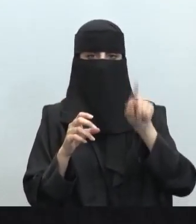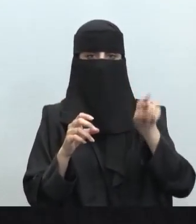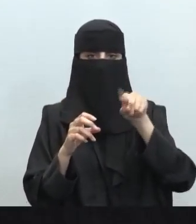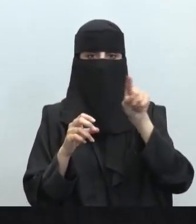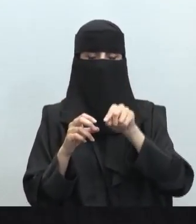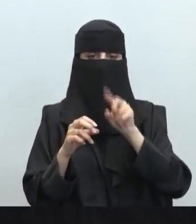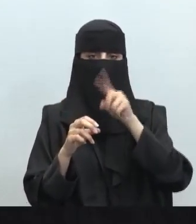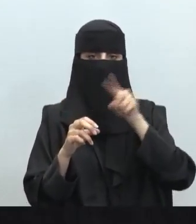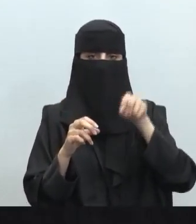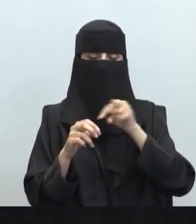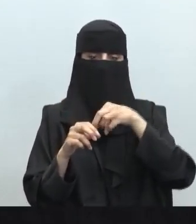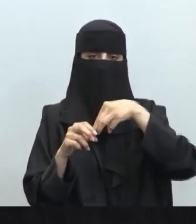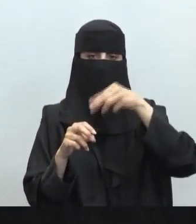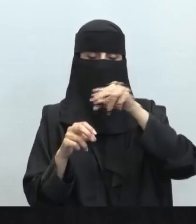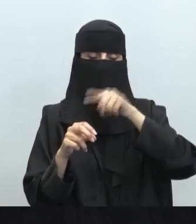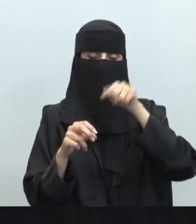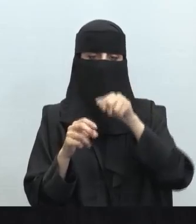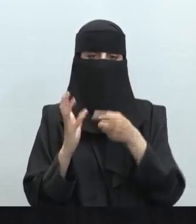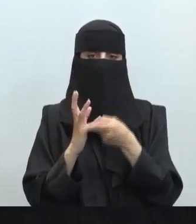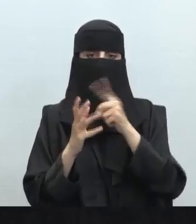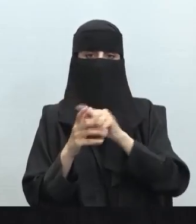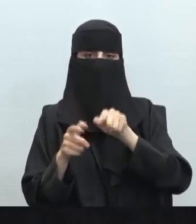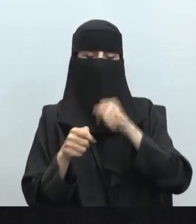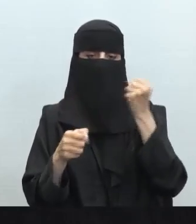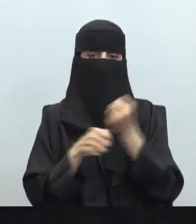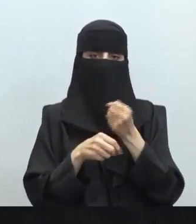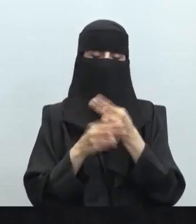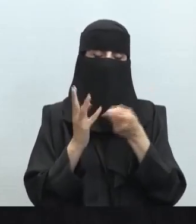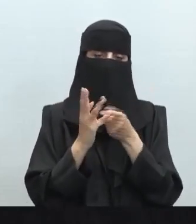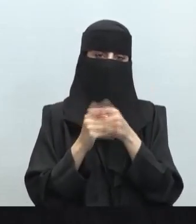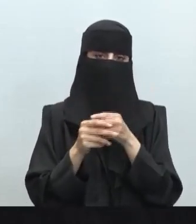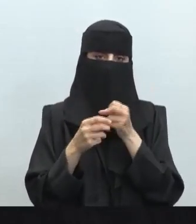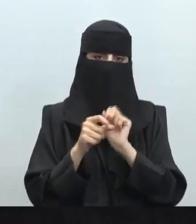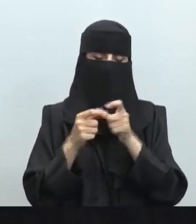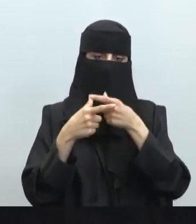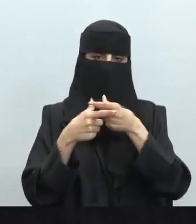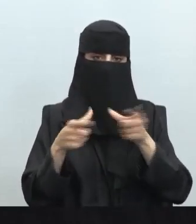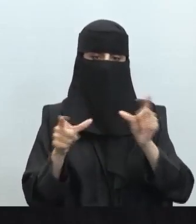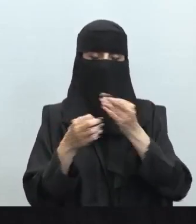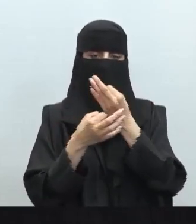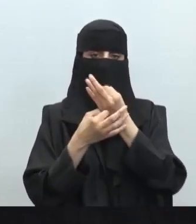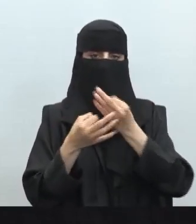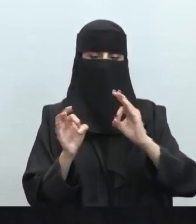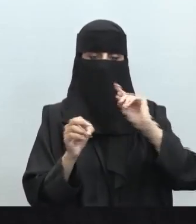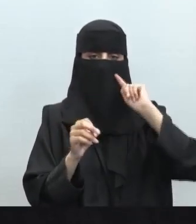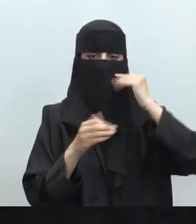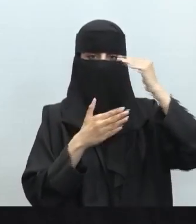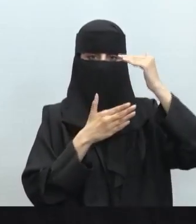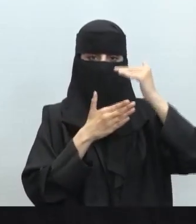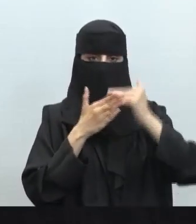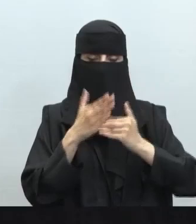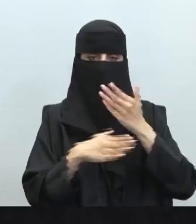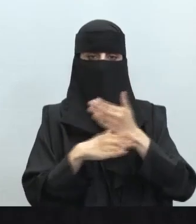البروتين الخاص بالانسولين يقوم بعمليه خفض السكر جميع العمليات في الجسم تتم بهذه الاليه تشفر